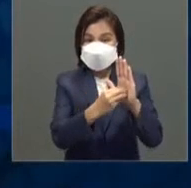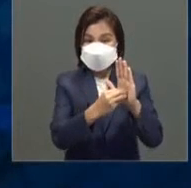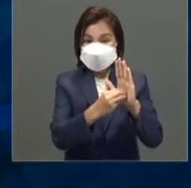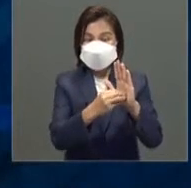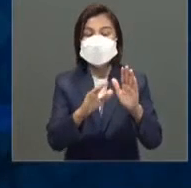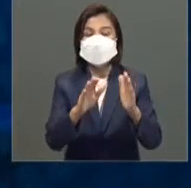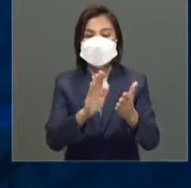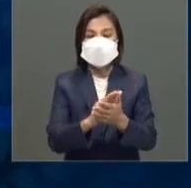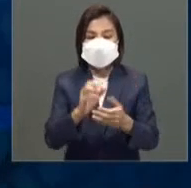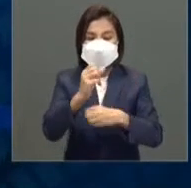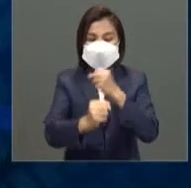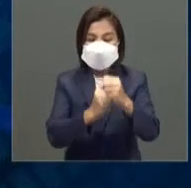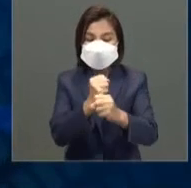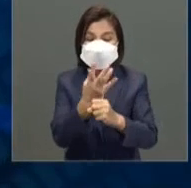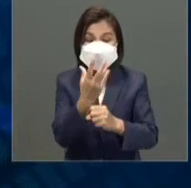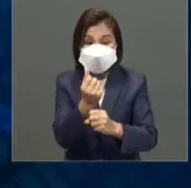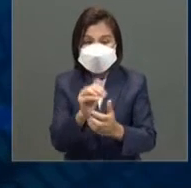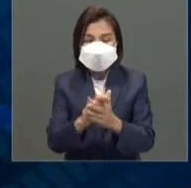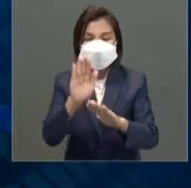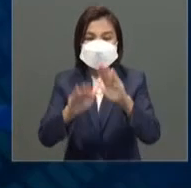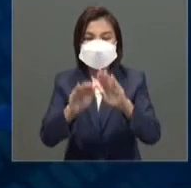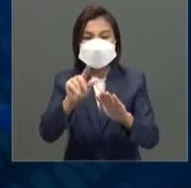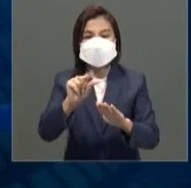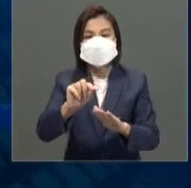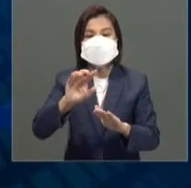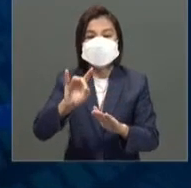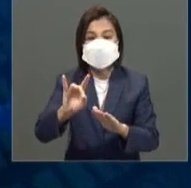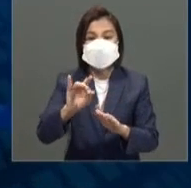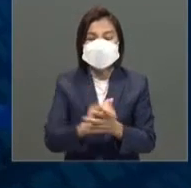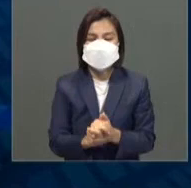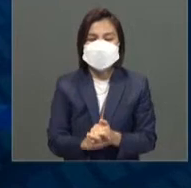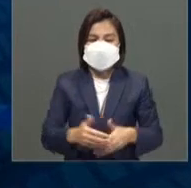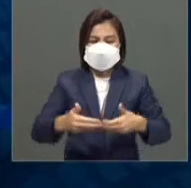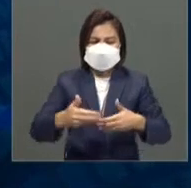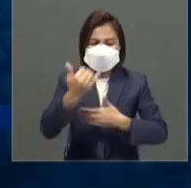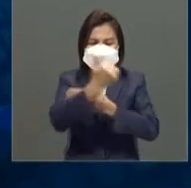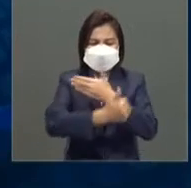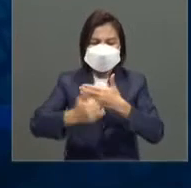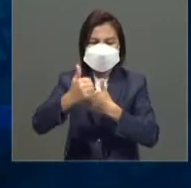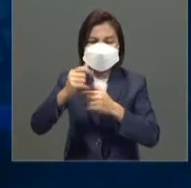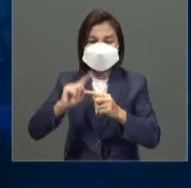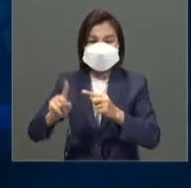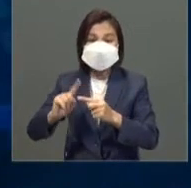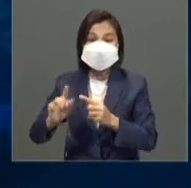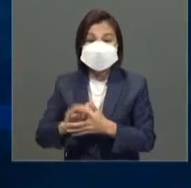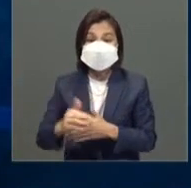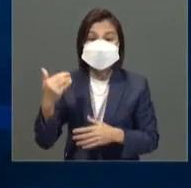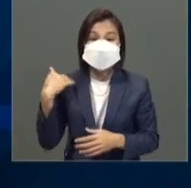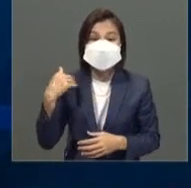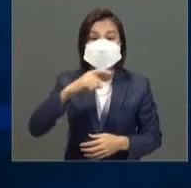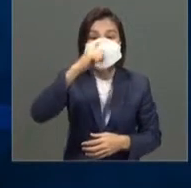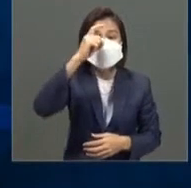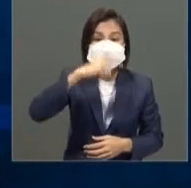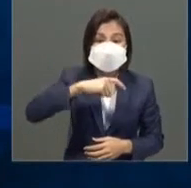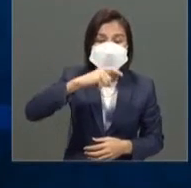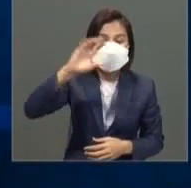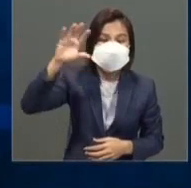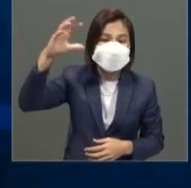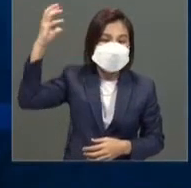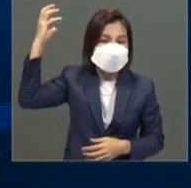นะครับแล้วก็จะเห็นนะครับว่ามีหลายสัญชาตินะครับมีทั้งไทยเป็นส่วนใหญ่แน่นอนครับมีคนลาวค